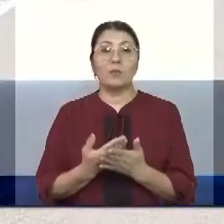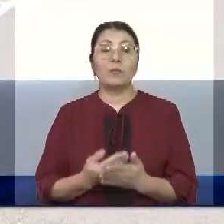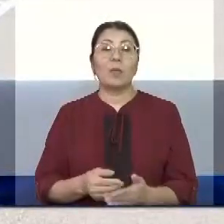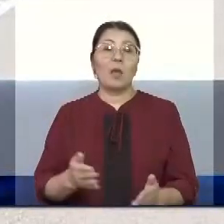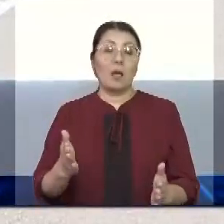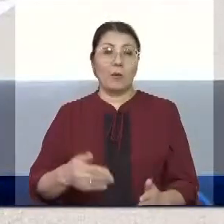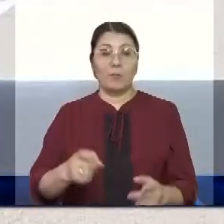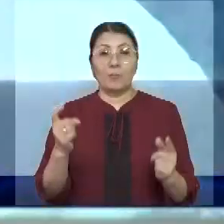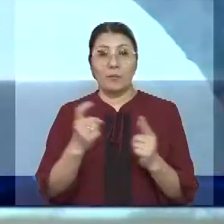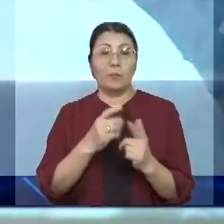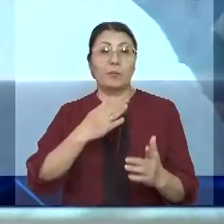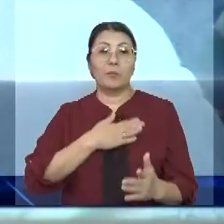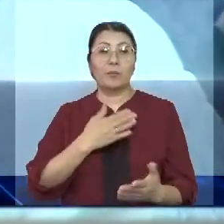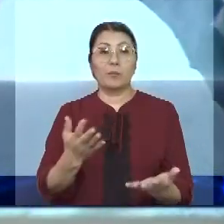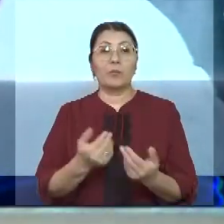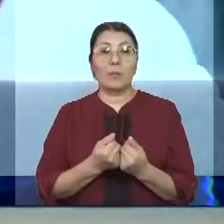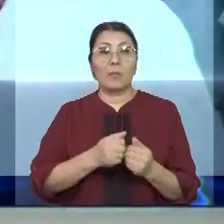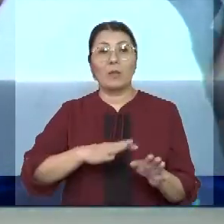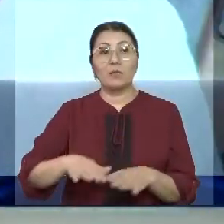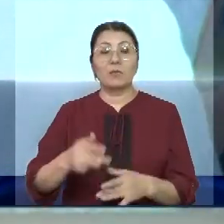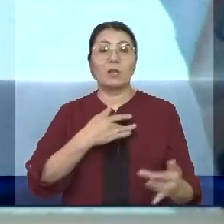қабылдау рәсімінен соң ата-аналар мен меймандар үшін